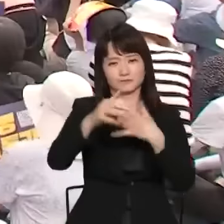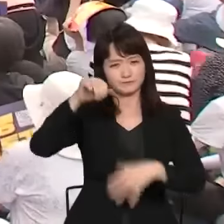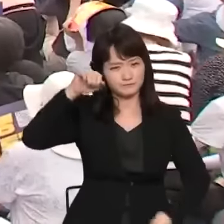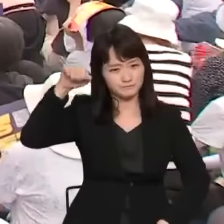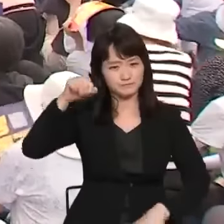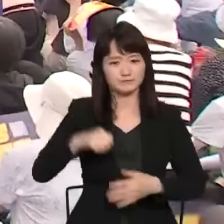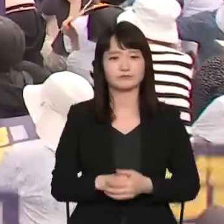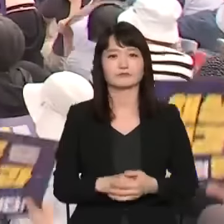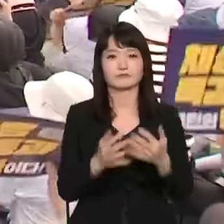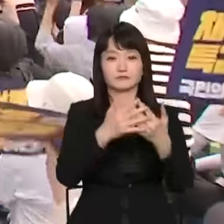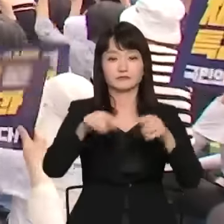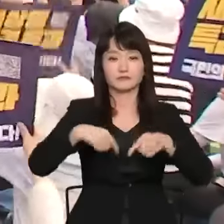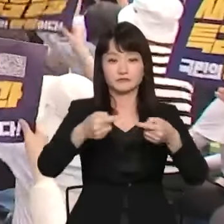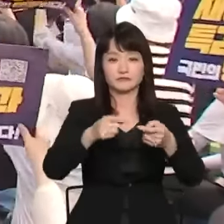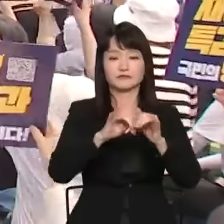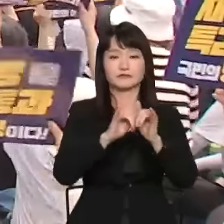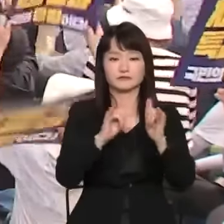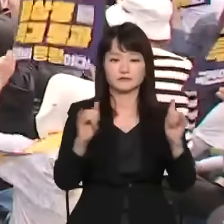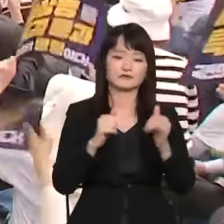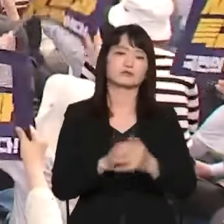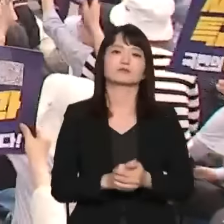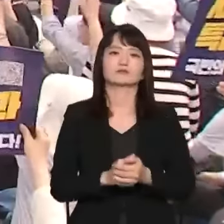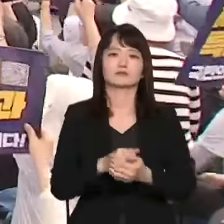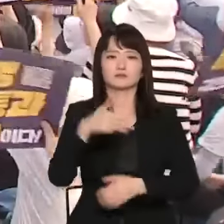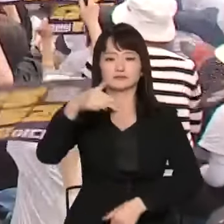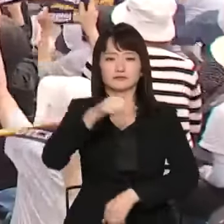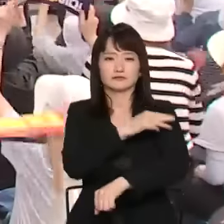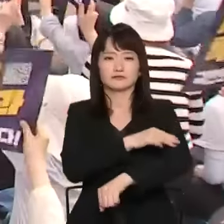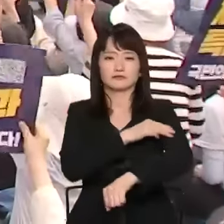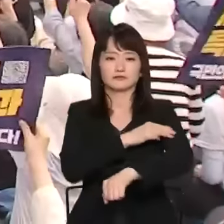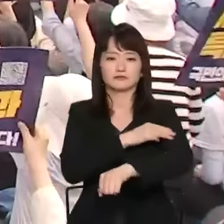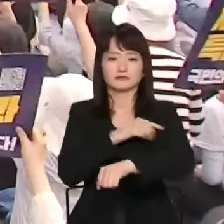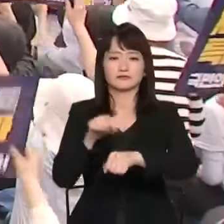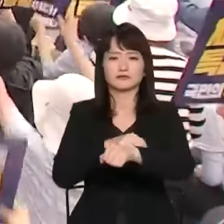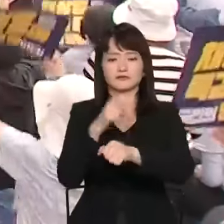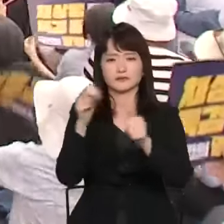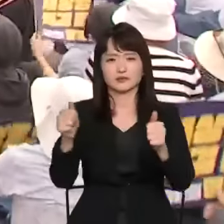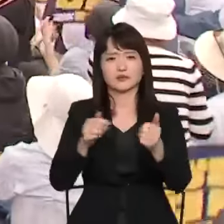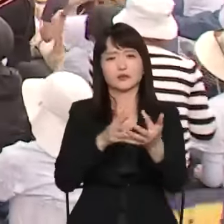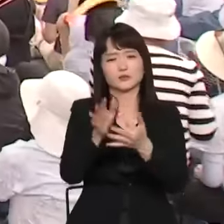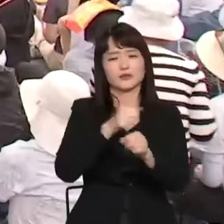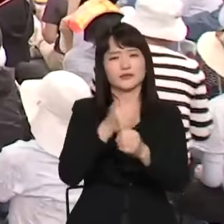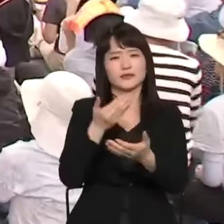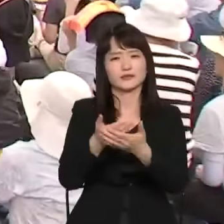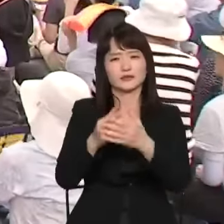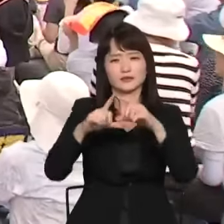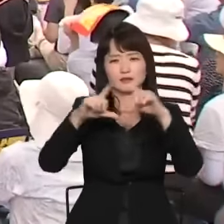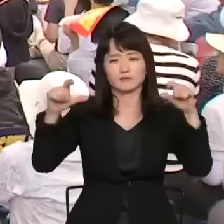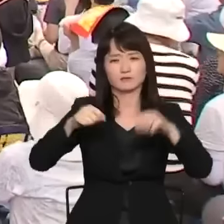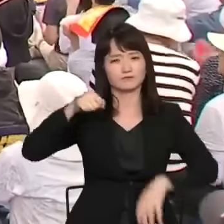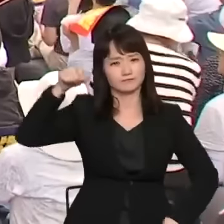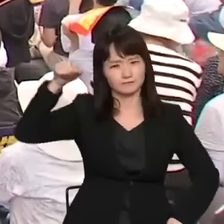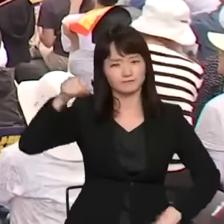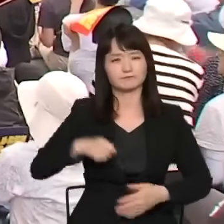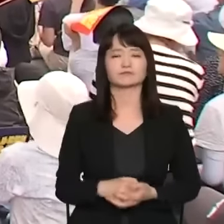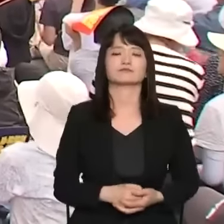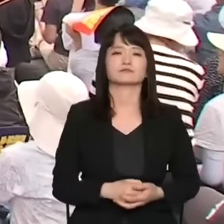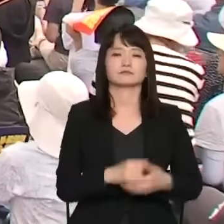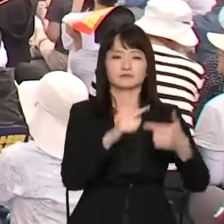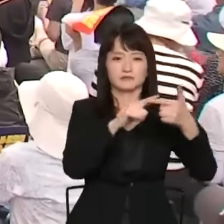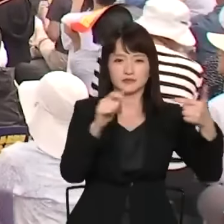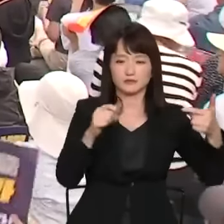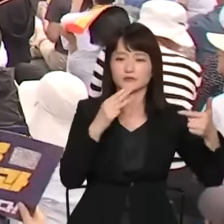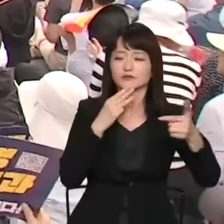집회 참석자들은 최상병 특검 통과를 주장하며 피켓 시위를 벌이고 있습니다. 경찰은 남대문에서 서울역으로 향하는